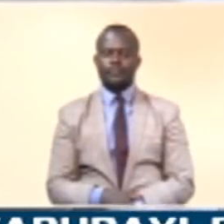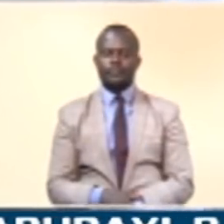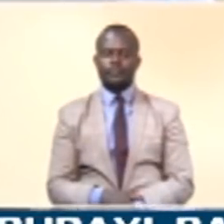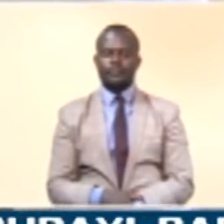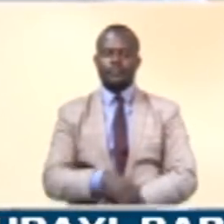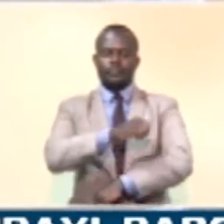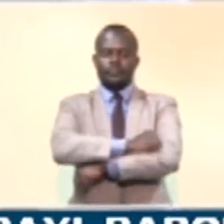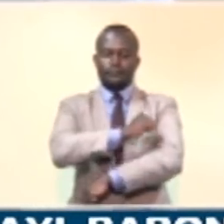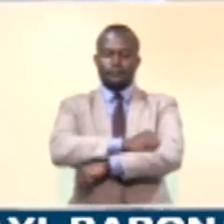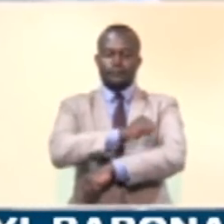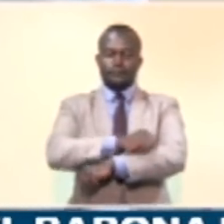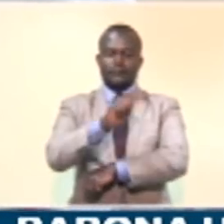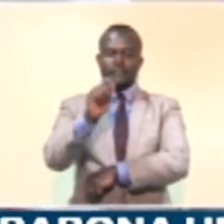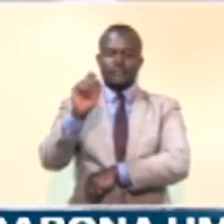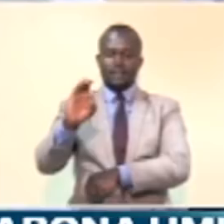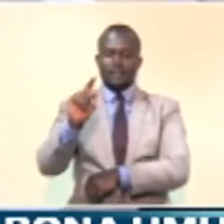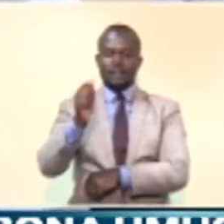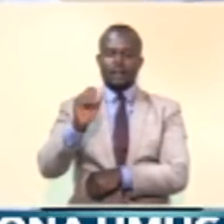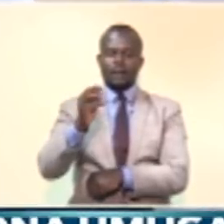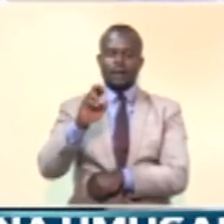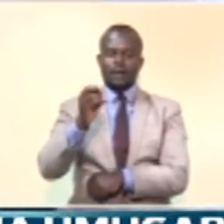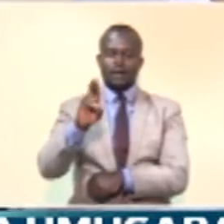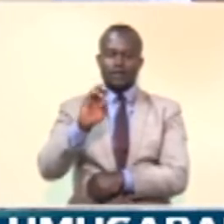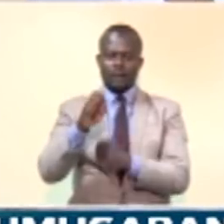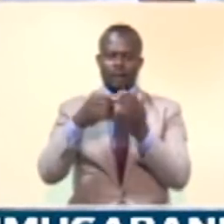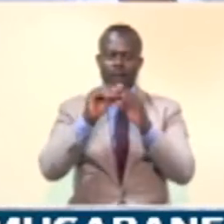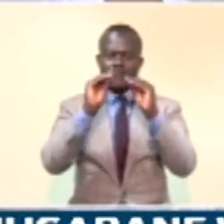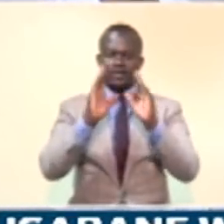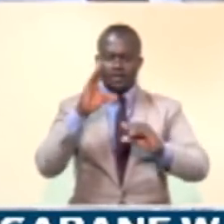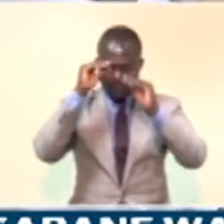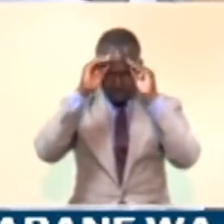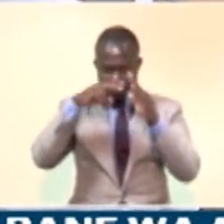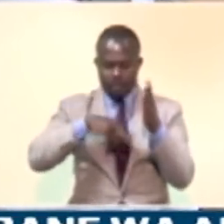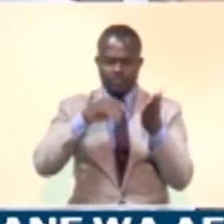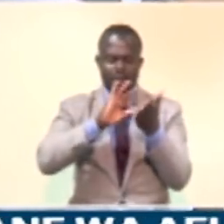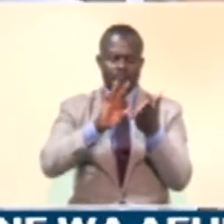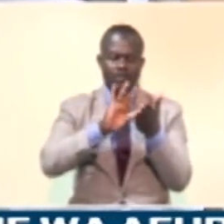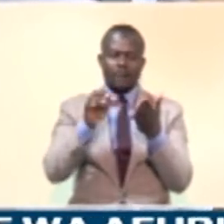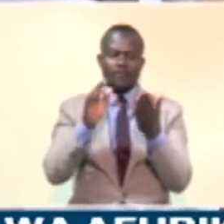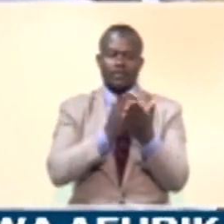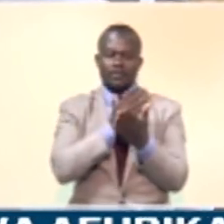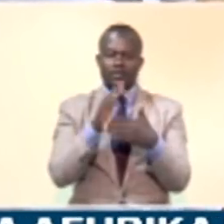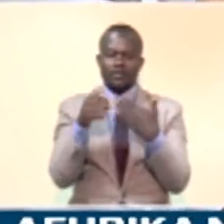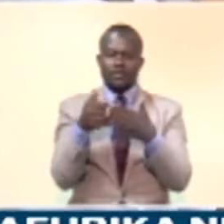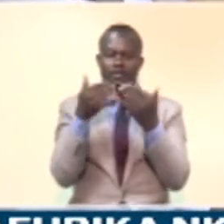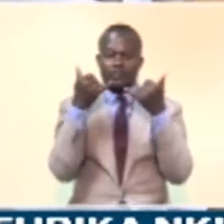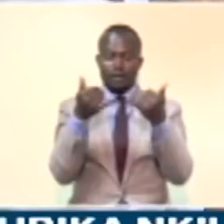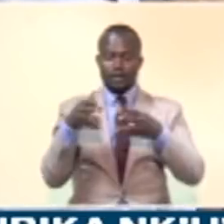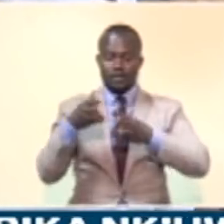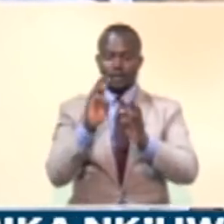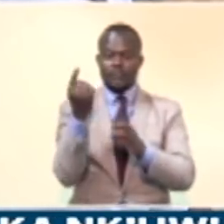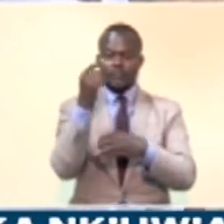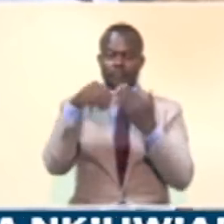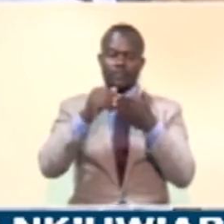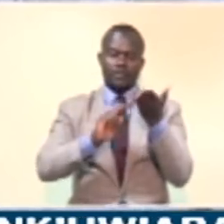Mu ishuri nderabarezi TTC Kabarore mu karere ka Gatsibo, abanyeshuri bariga gusoma Igifaransa banaririmba. Ubu bukaba ari umwe mu